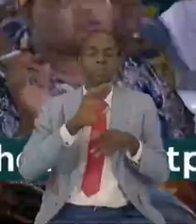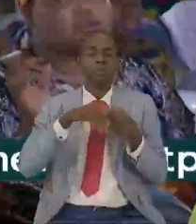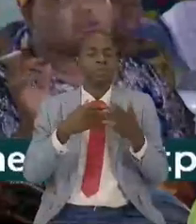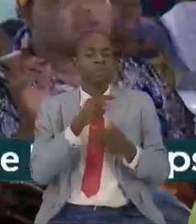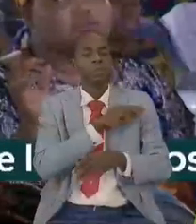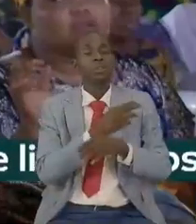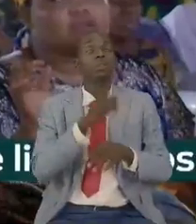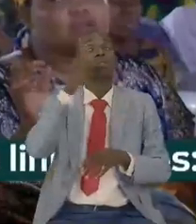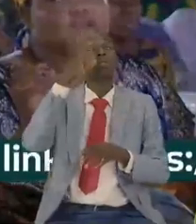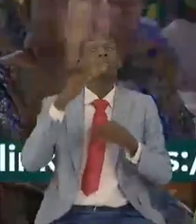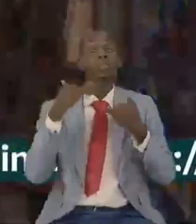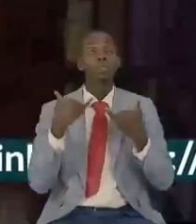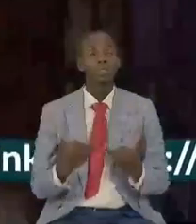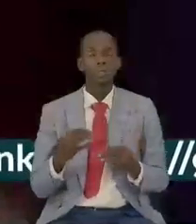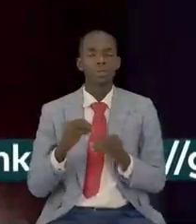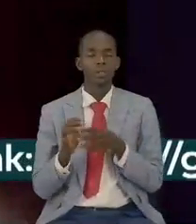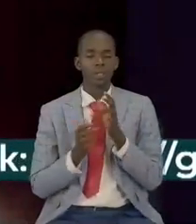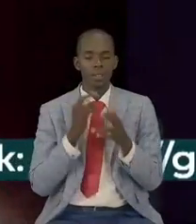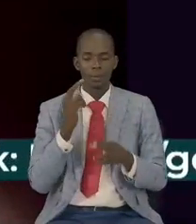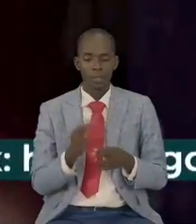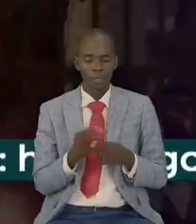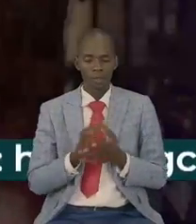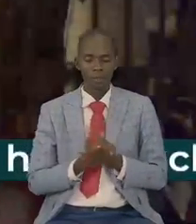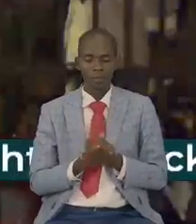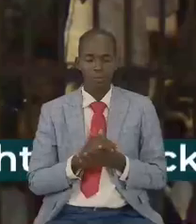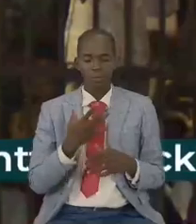maintenant, au nom de Jésus.